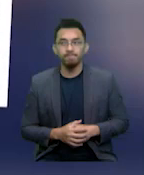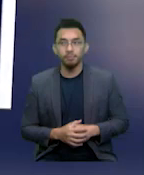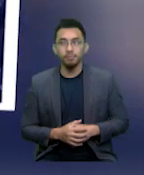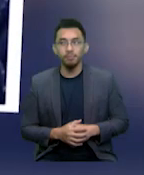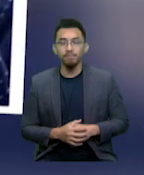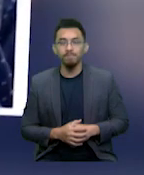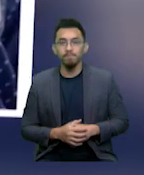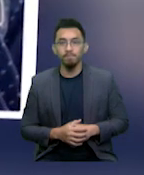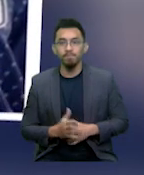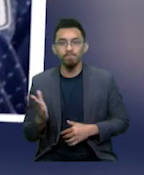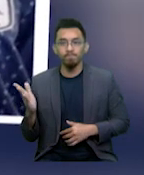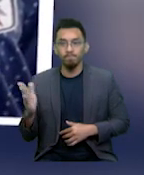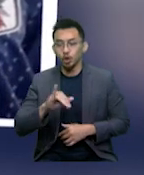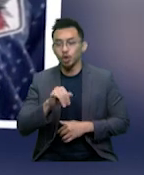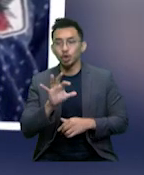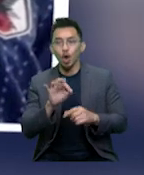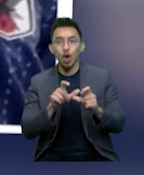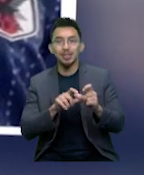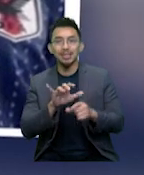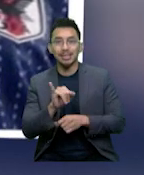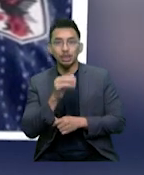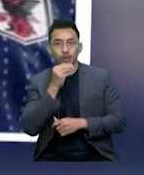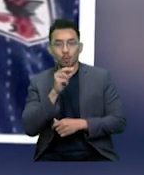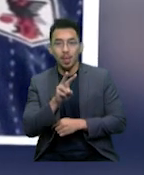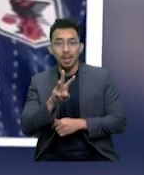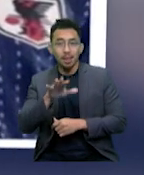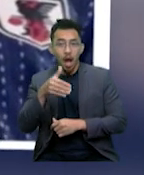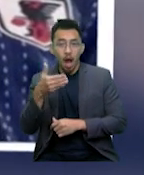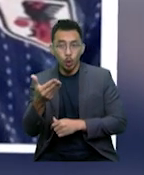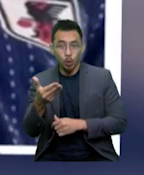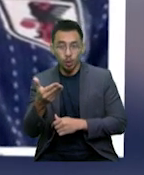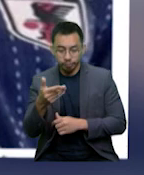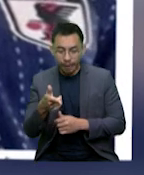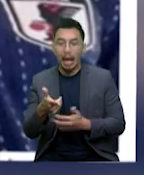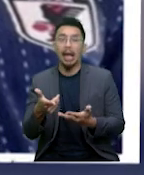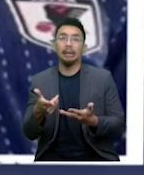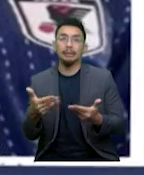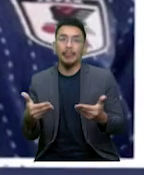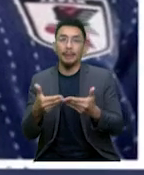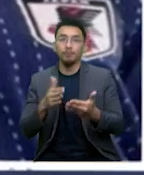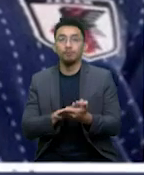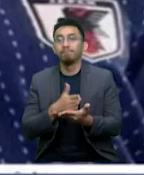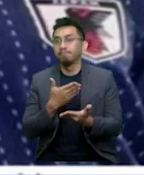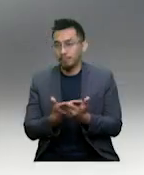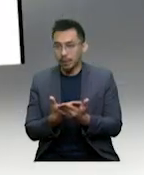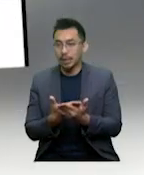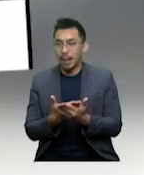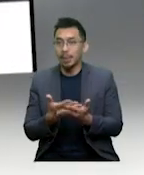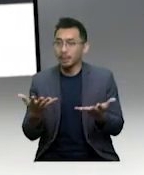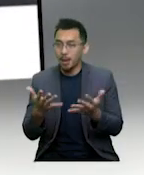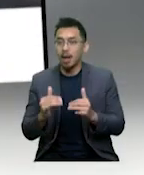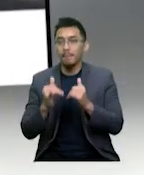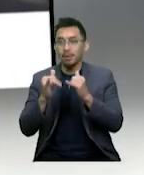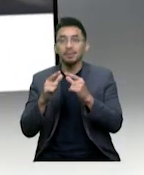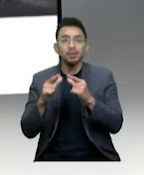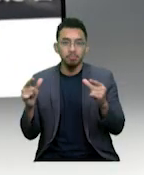Jose Putri Cahyani, 23 tahun, mahasiswa Indonesia ditemukan tewas di kamar apartemen di kota Maebashi, Prefektur Guma, Jepang. Korban